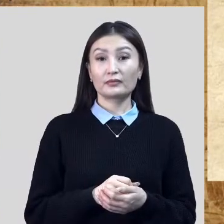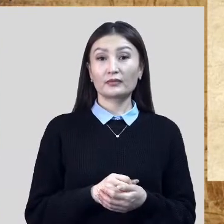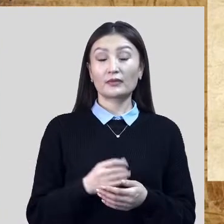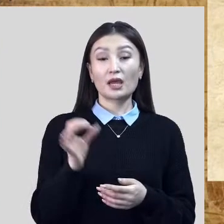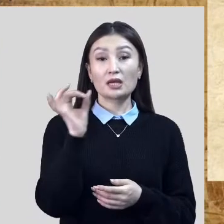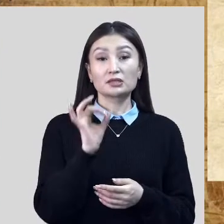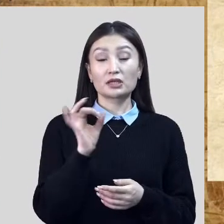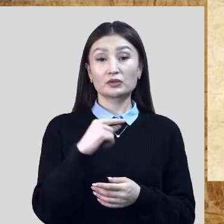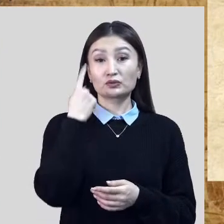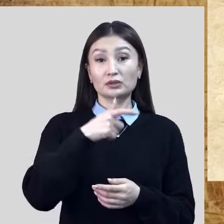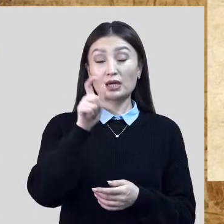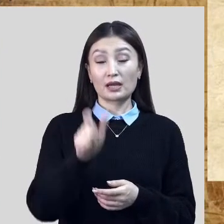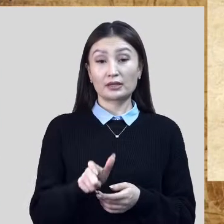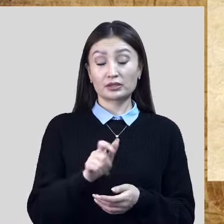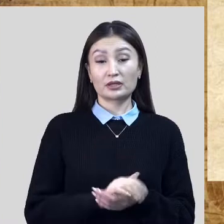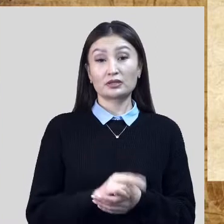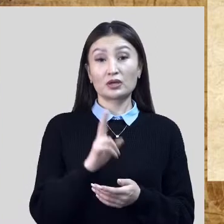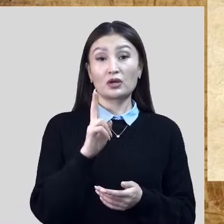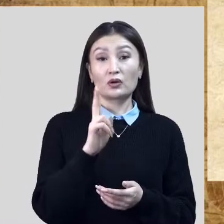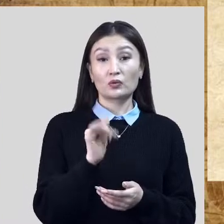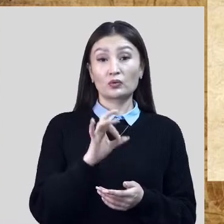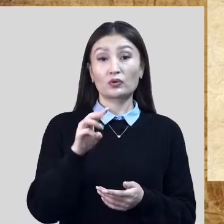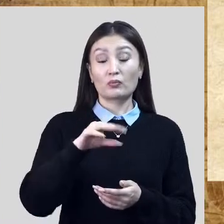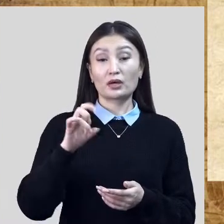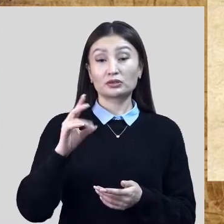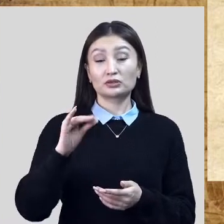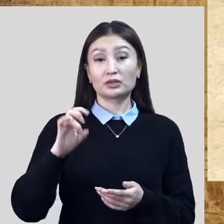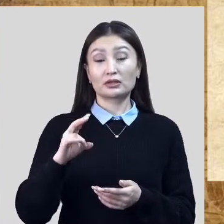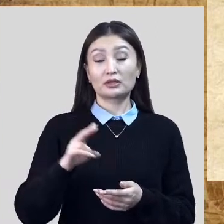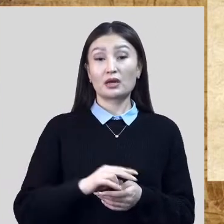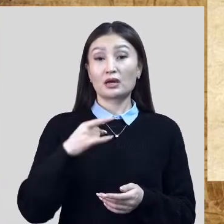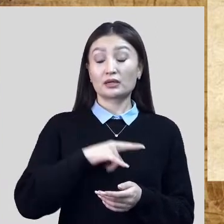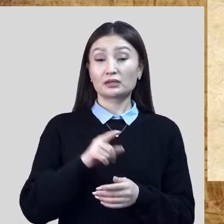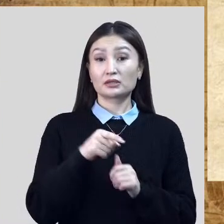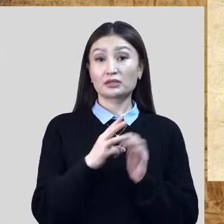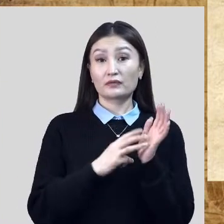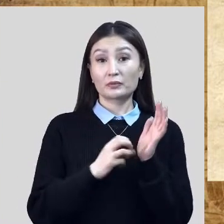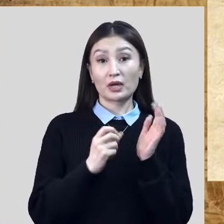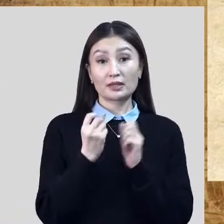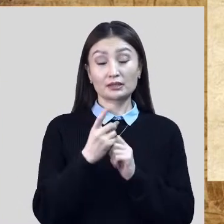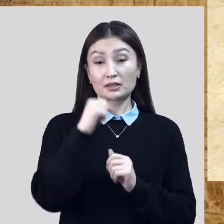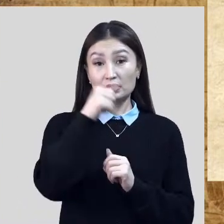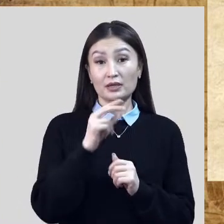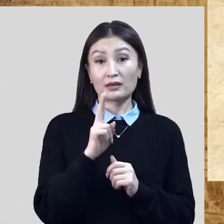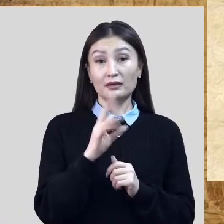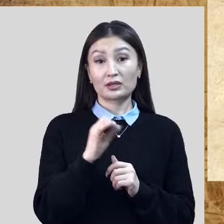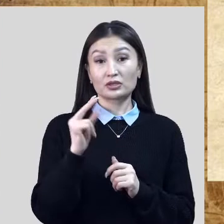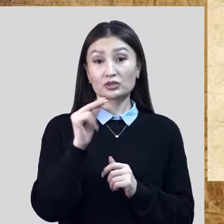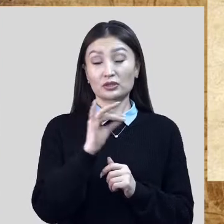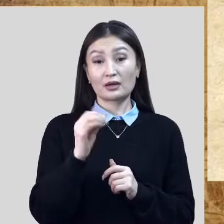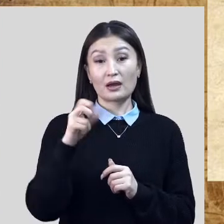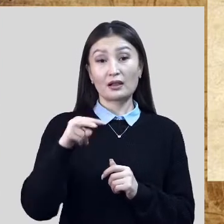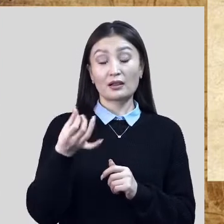Незаурядная историческая личность. Курманджан Датка родилась в 1811 году в Кичи-Алае.